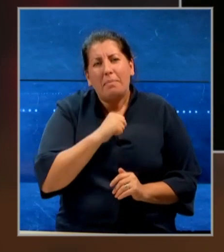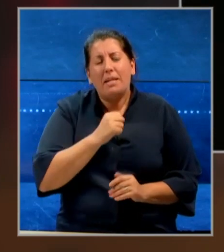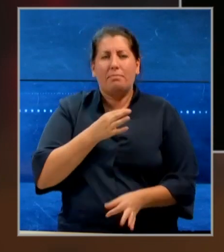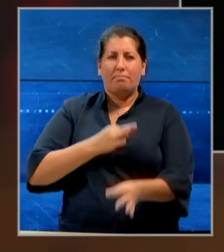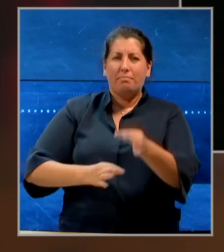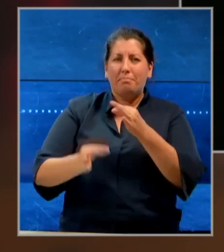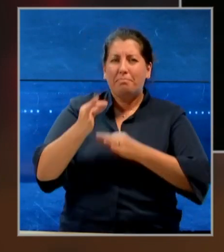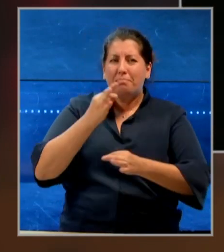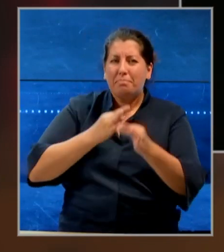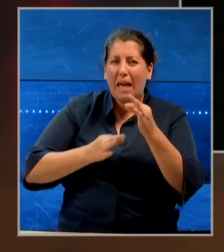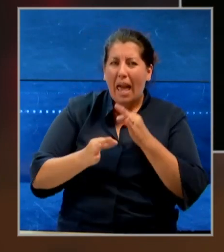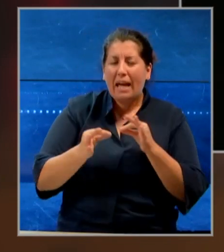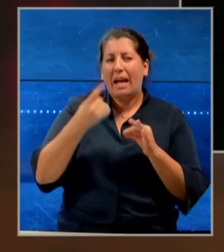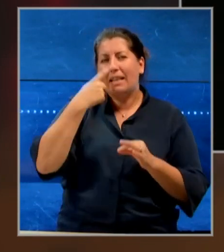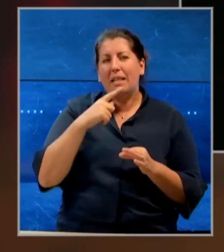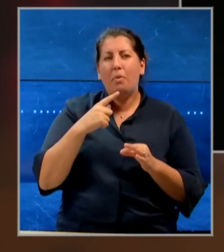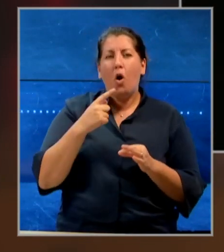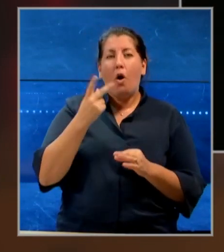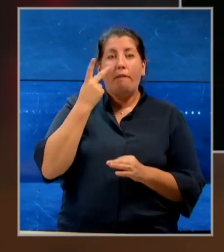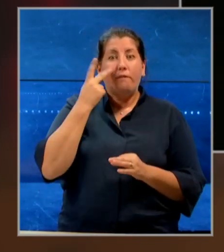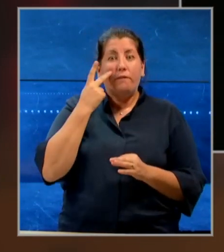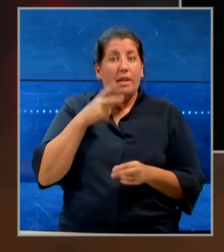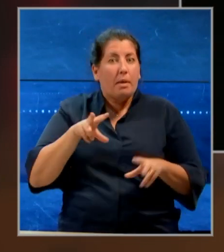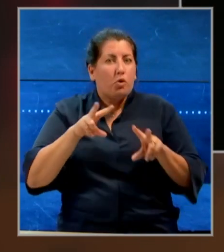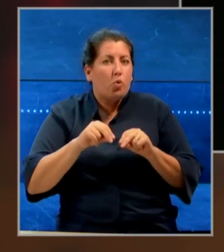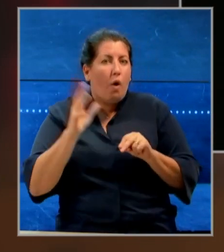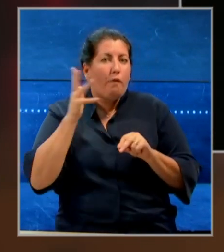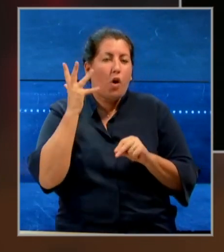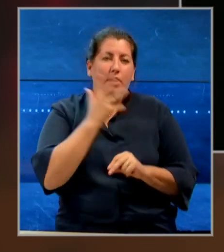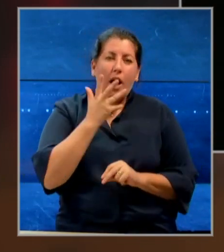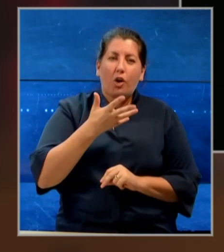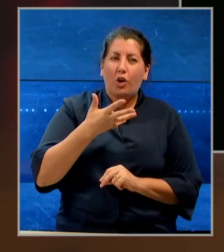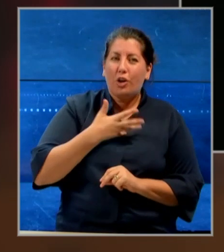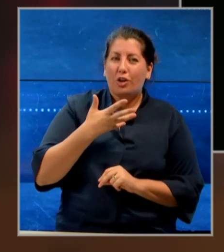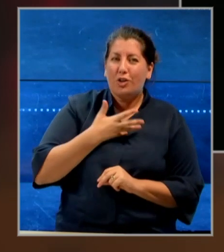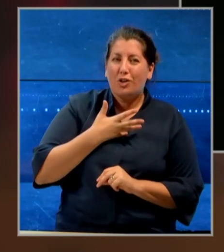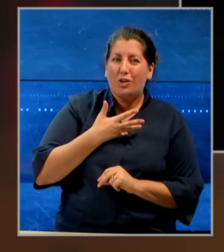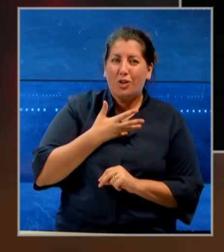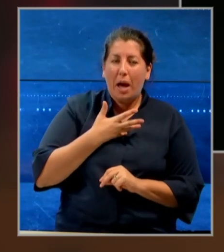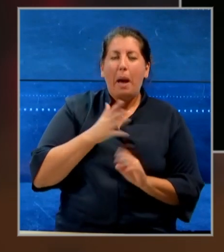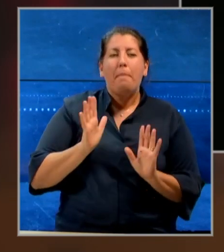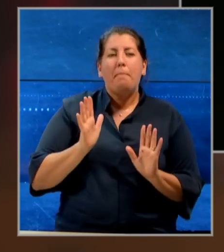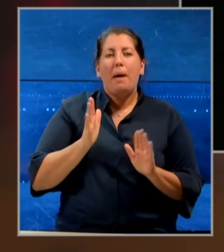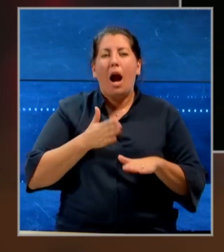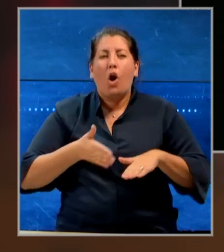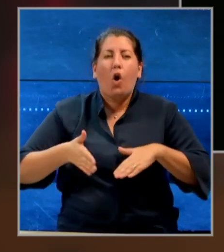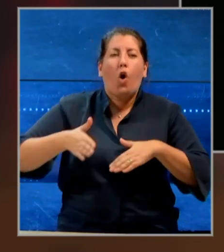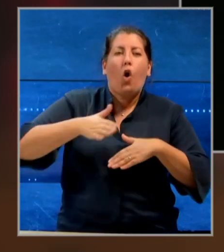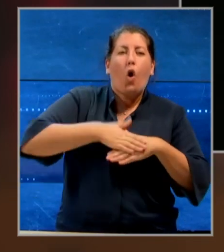qualche cosa va rivista, qualche errore ci può essere stato, ma c'è come se una copertura l'uno con l'altro,